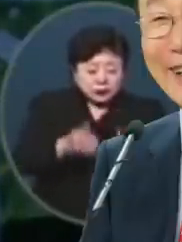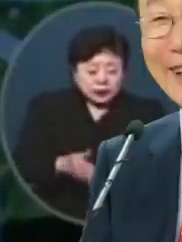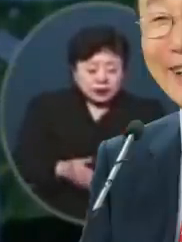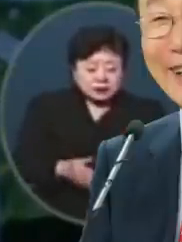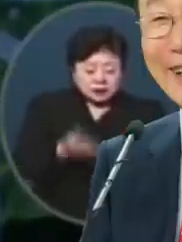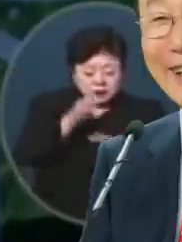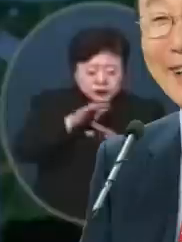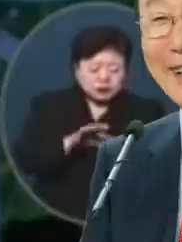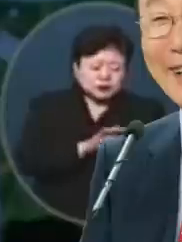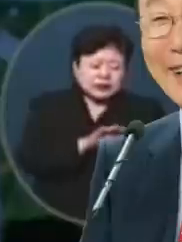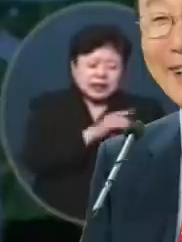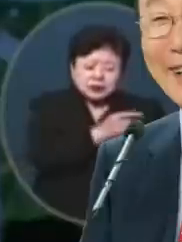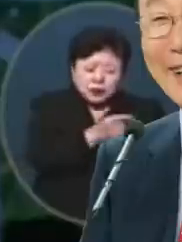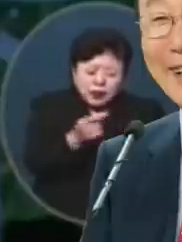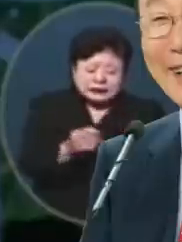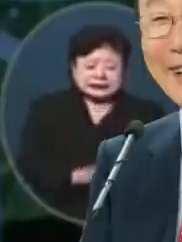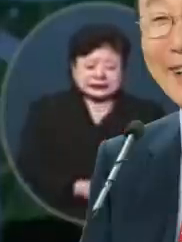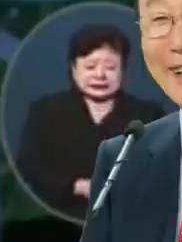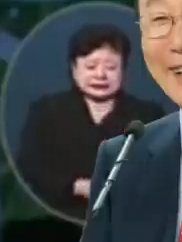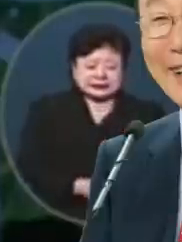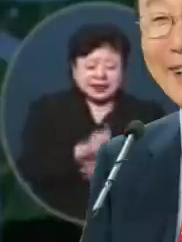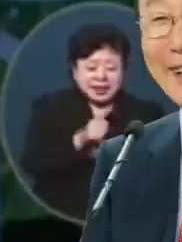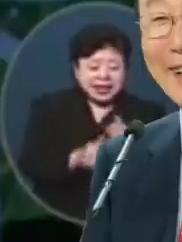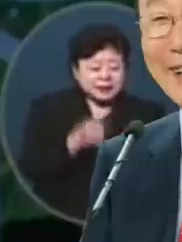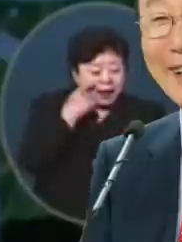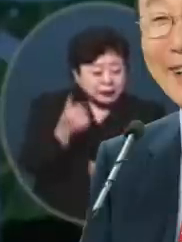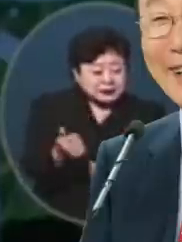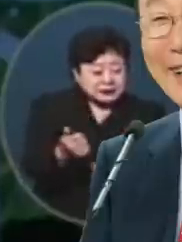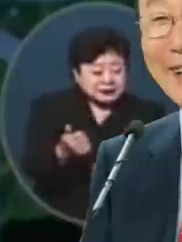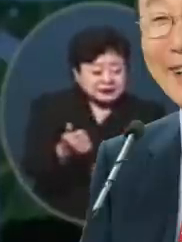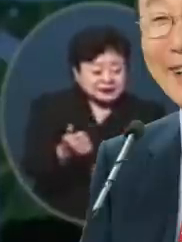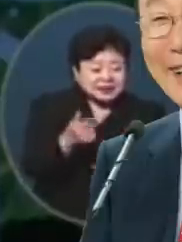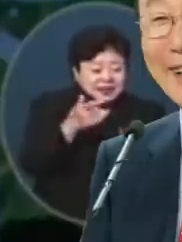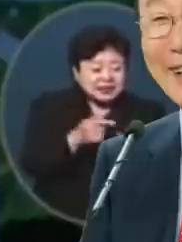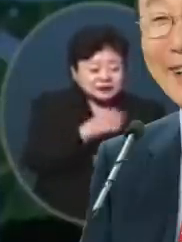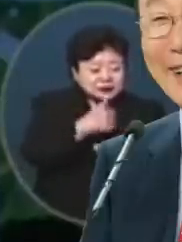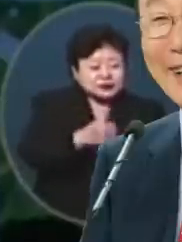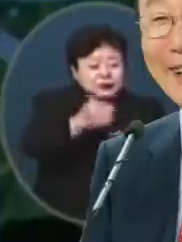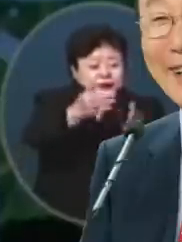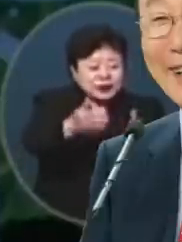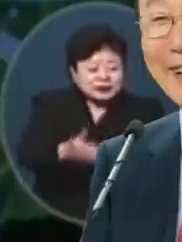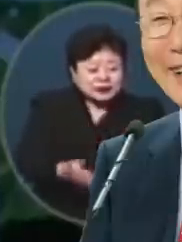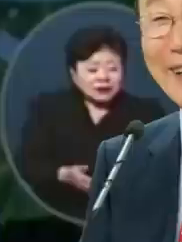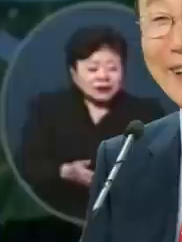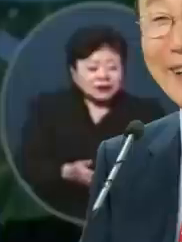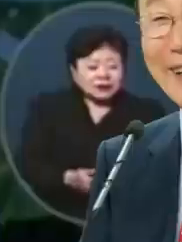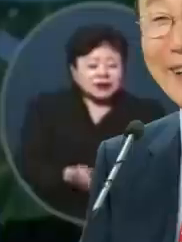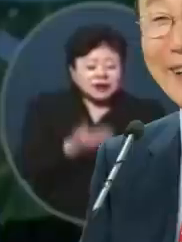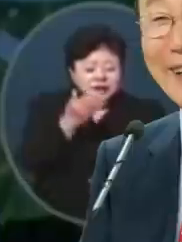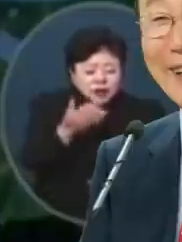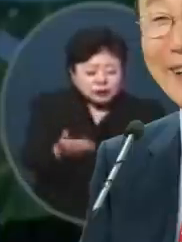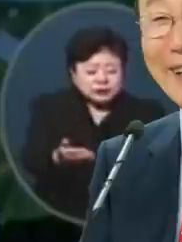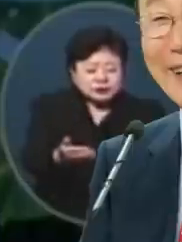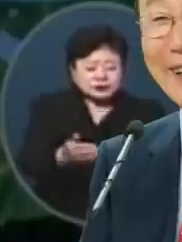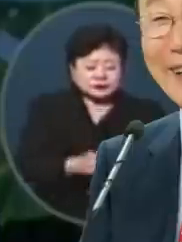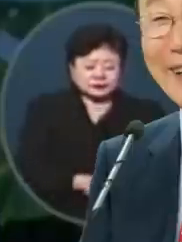성도를 사랑한 것 같이 하나님 아버지는 예수 그리스도를 통해서 여러분을